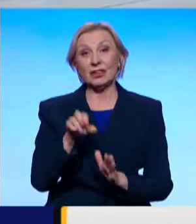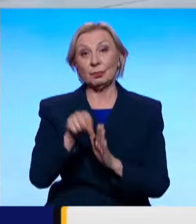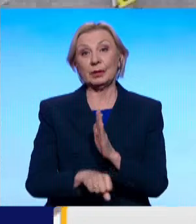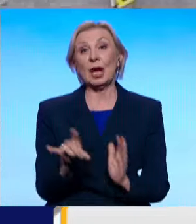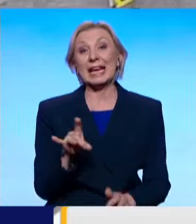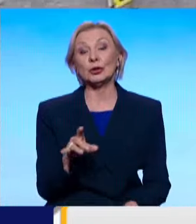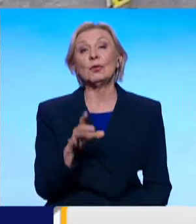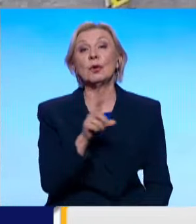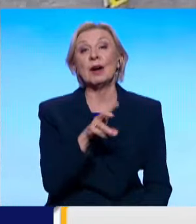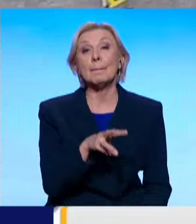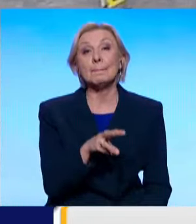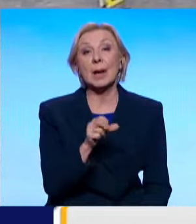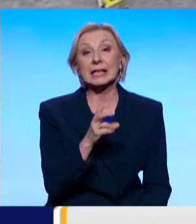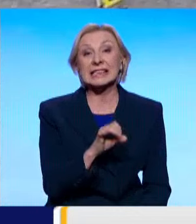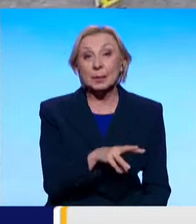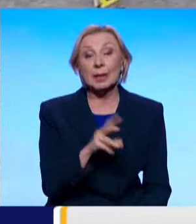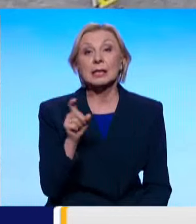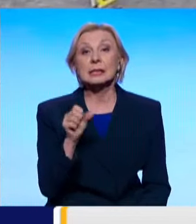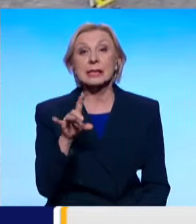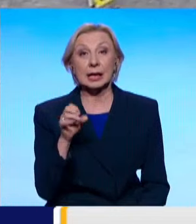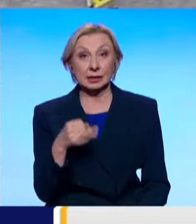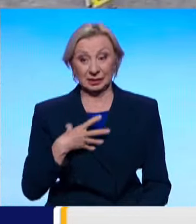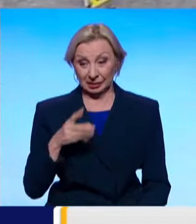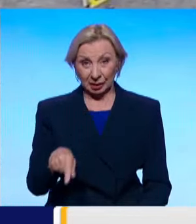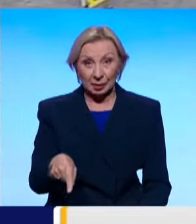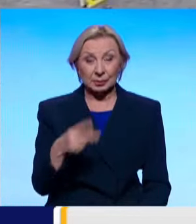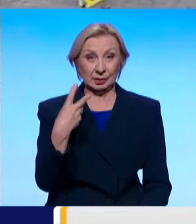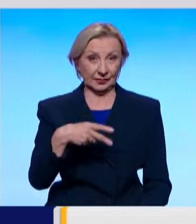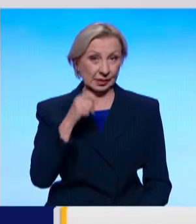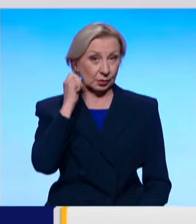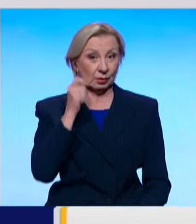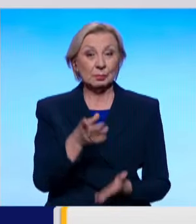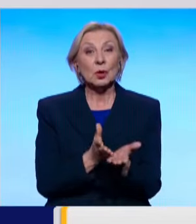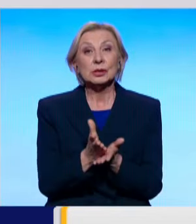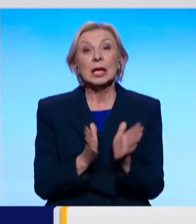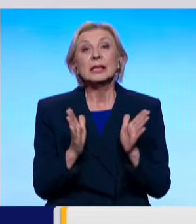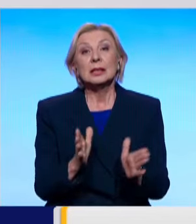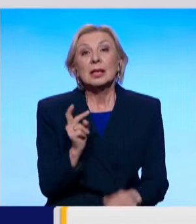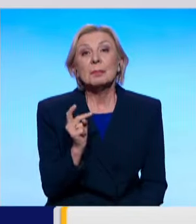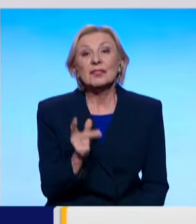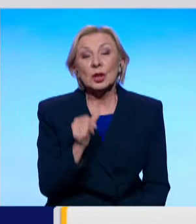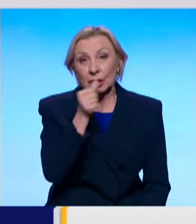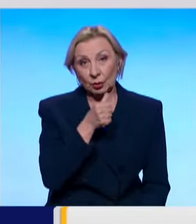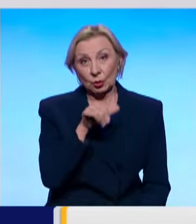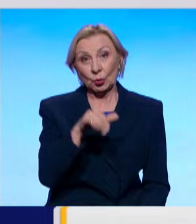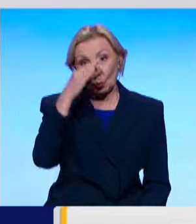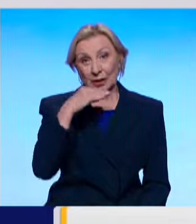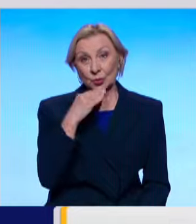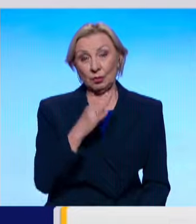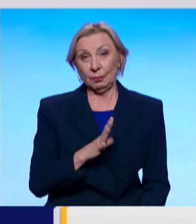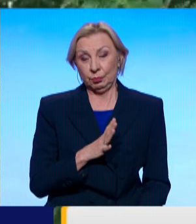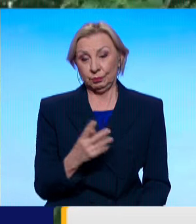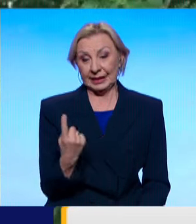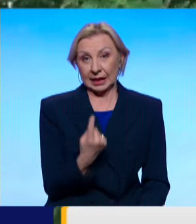рядового Максима Зарецького. Загиблому правоохоронцю 20. У поліції він прослужив лише 1,5 роки. У батьків був